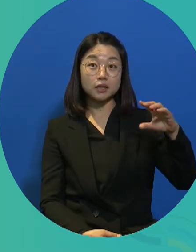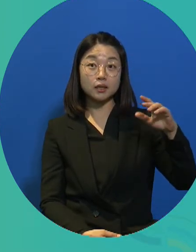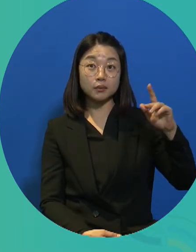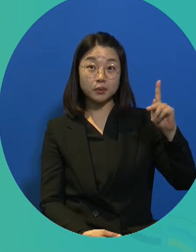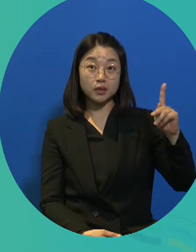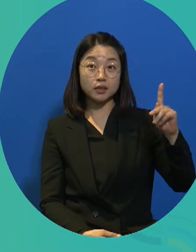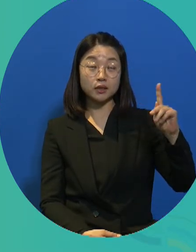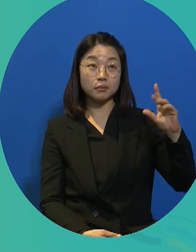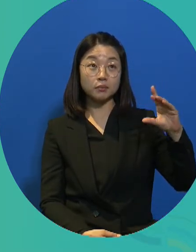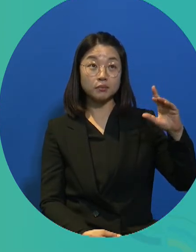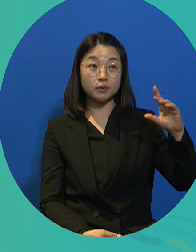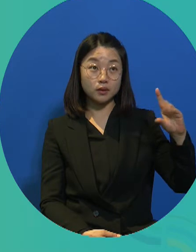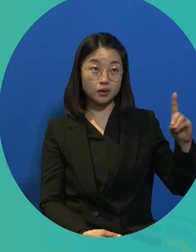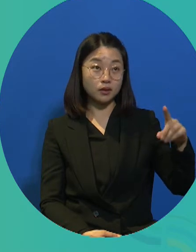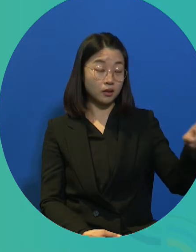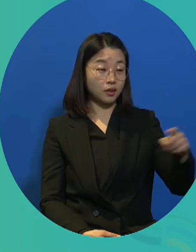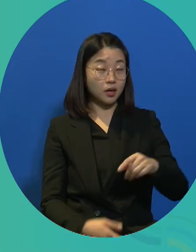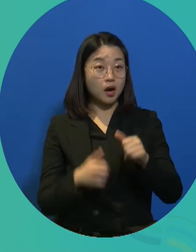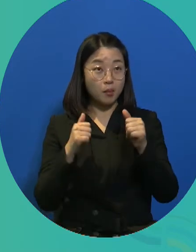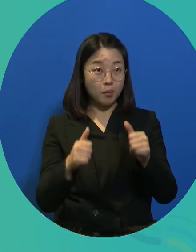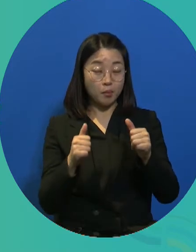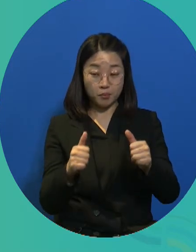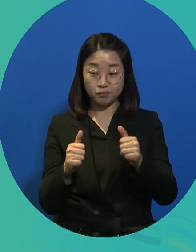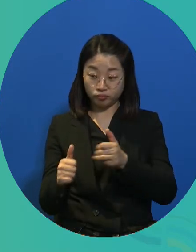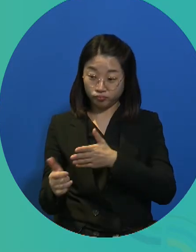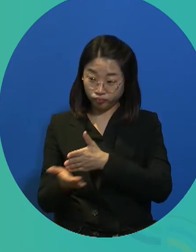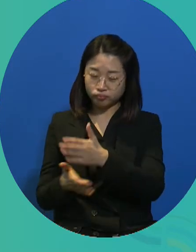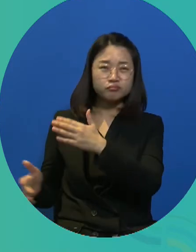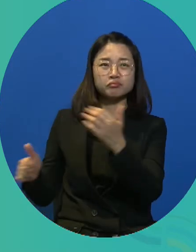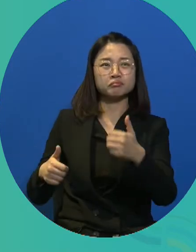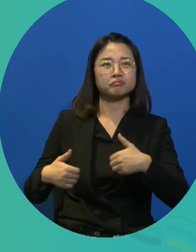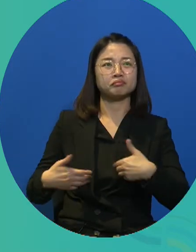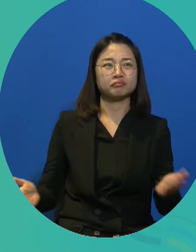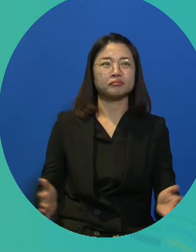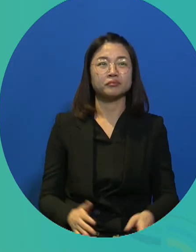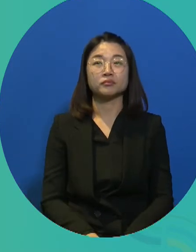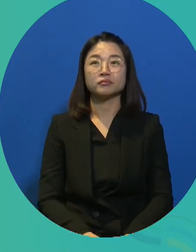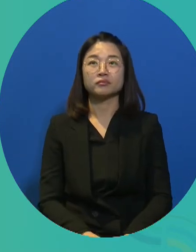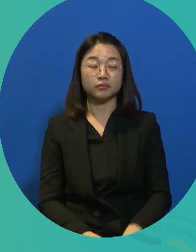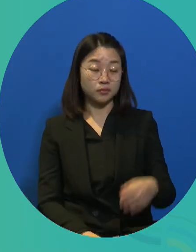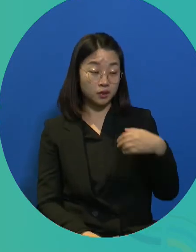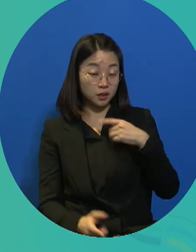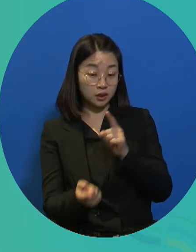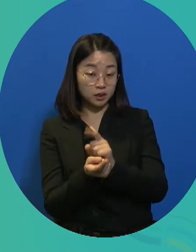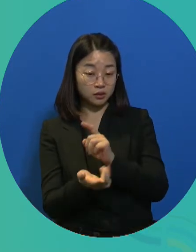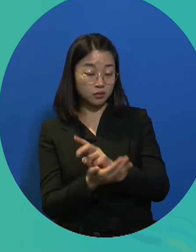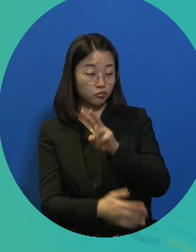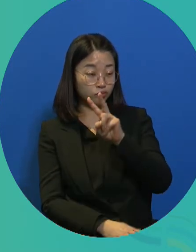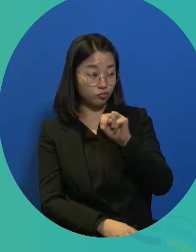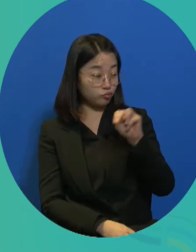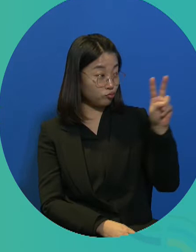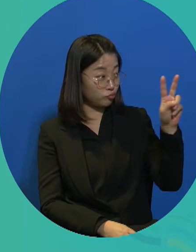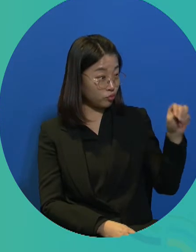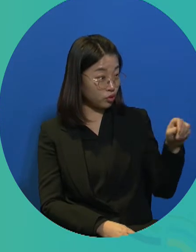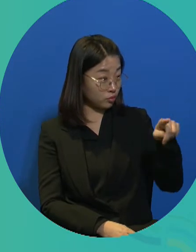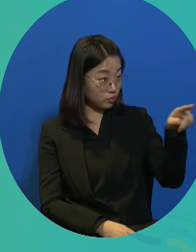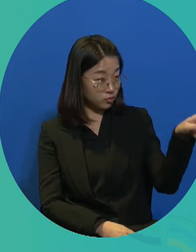별도의 법률 전문가의 대리는 필요하지 않습니다. 본인이 직접 UN CRPD